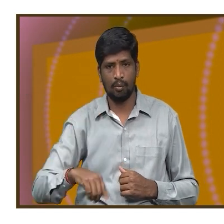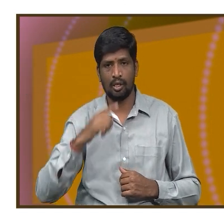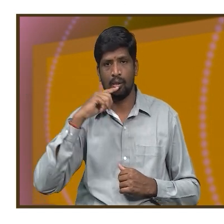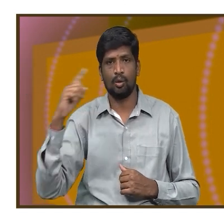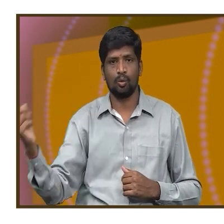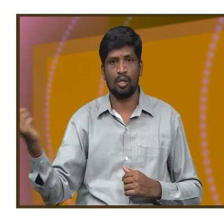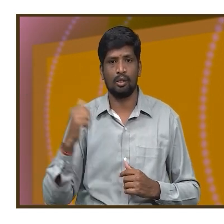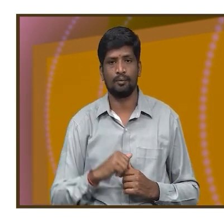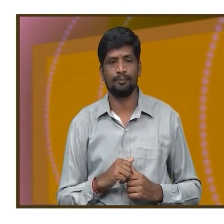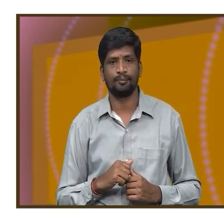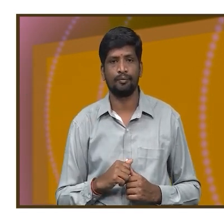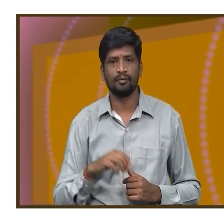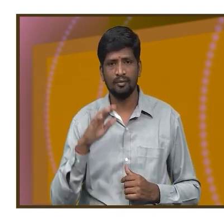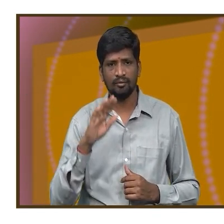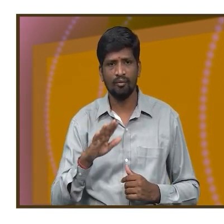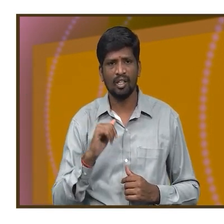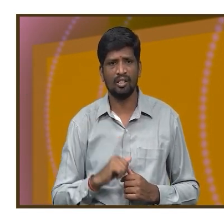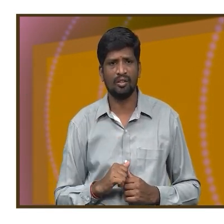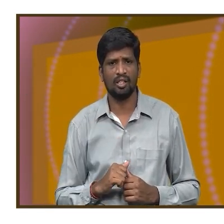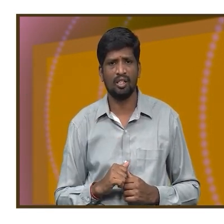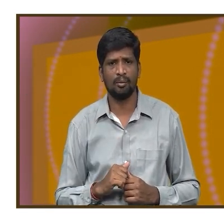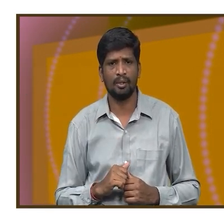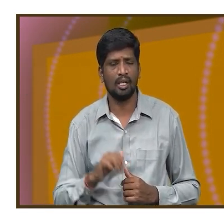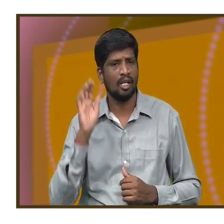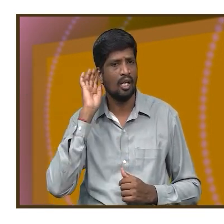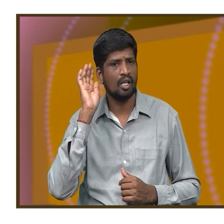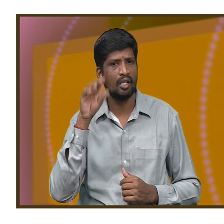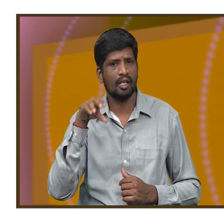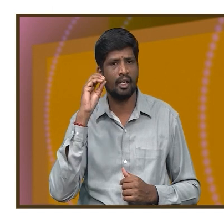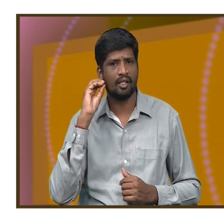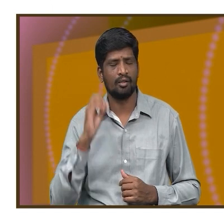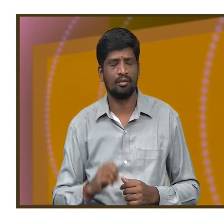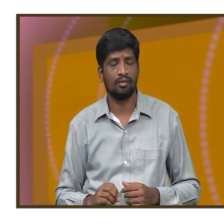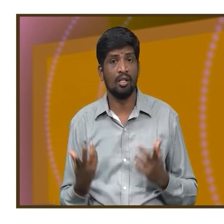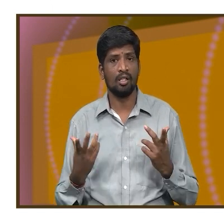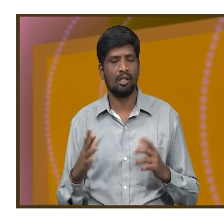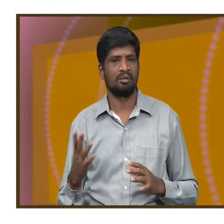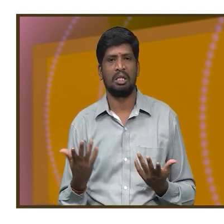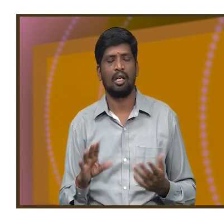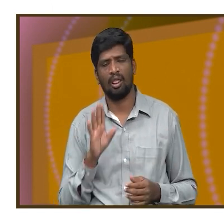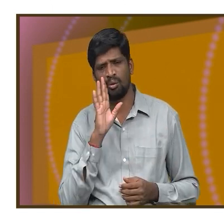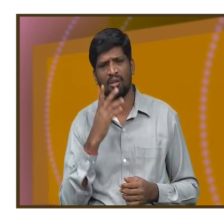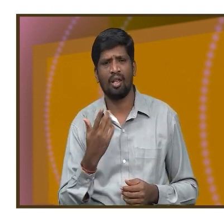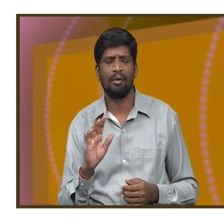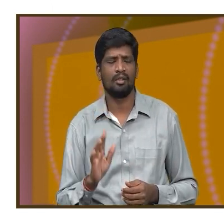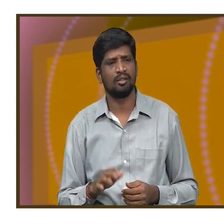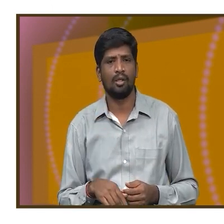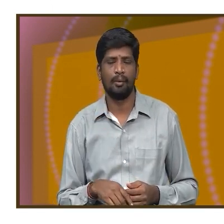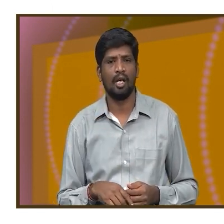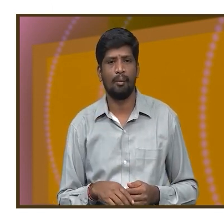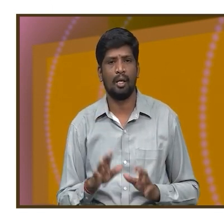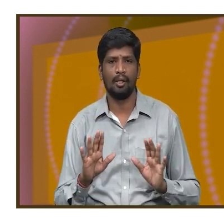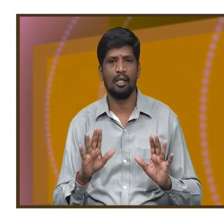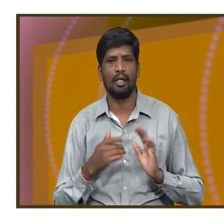என்று. ஆனால் அதை வந்து அவர் ரொம்ப ஒரு அதிர்ச்சியாக அவள் கேட்கவில்லை. அவள் சாதாரணமாக அதை கேட்டுக்கொண்டு